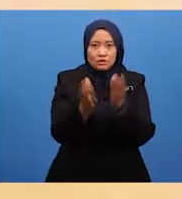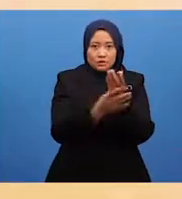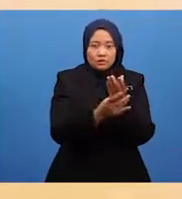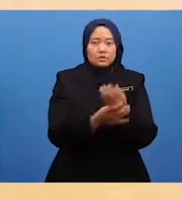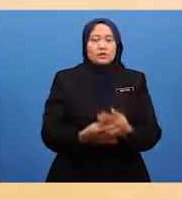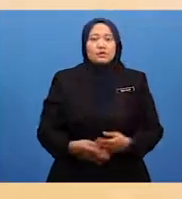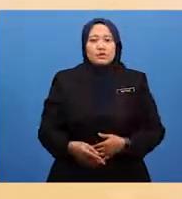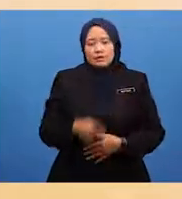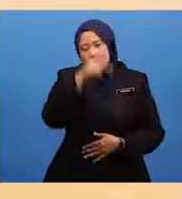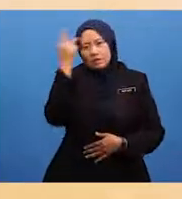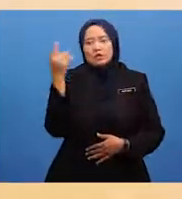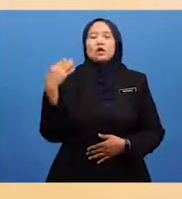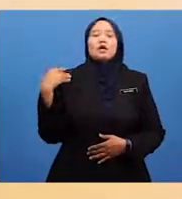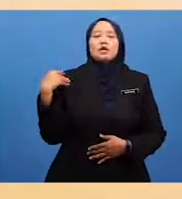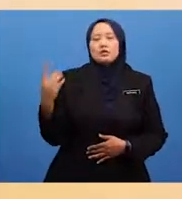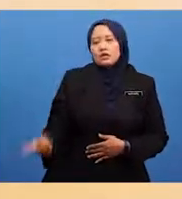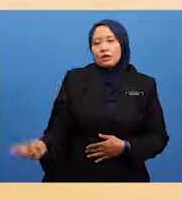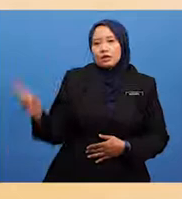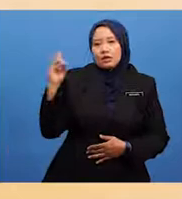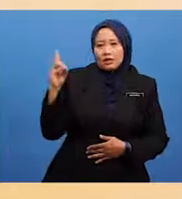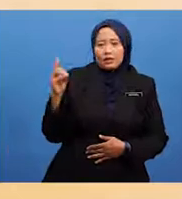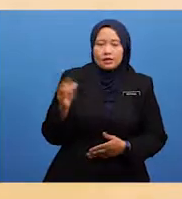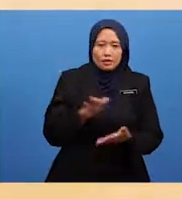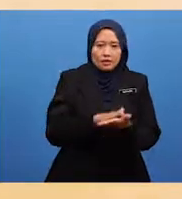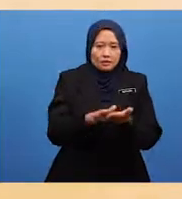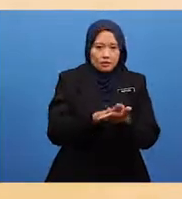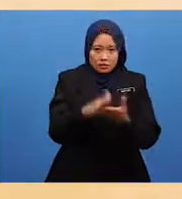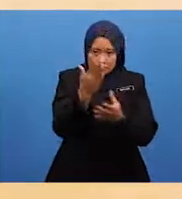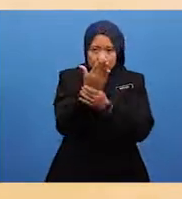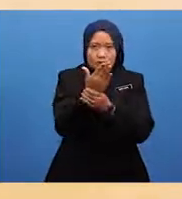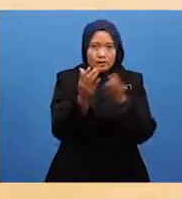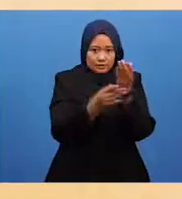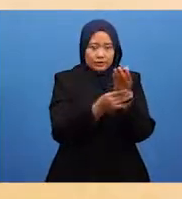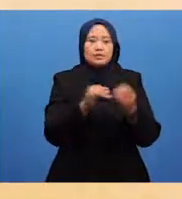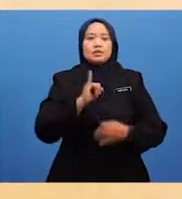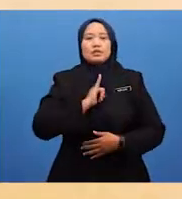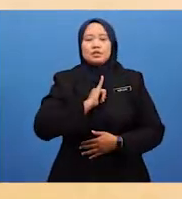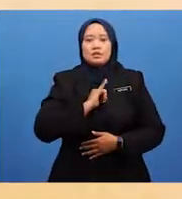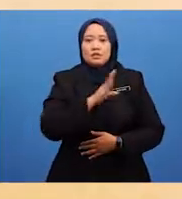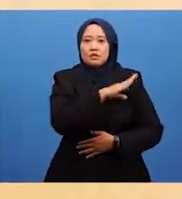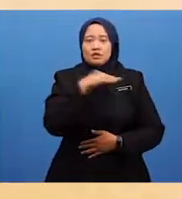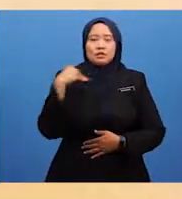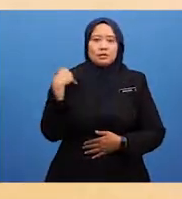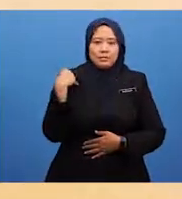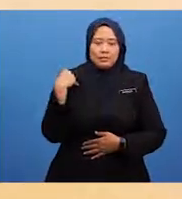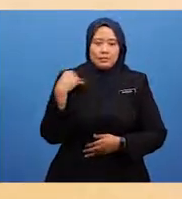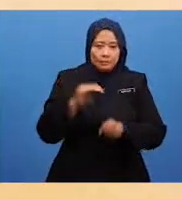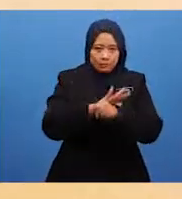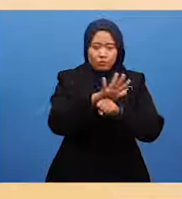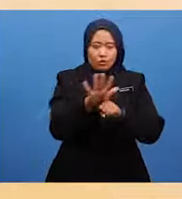Kerana adanya daya geseran pada permukaan tangan cikgu dan permukaan